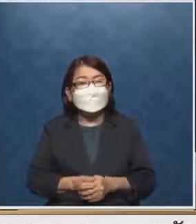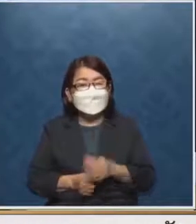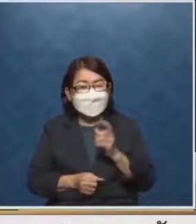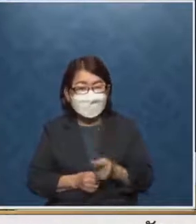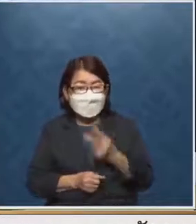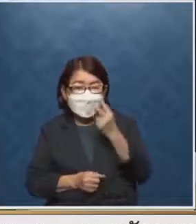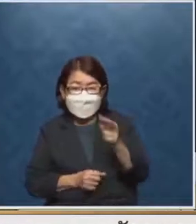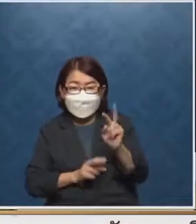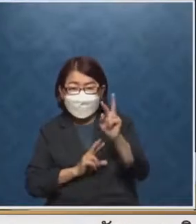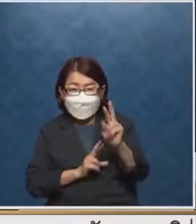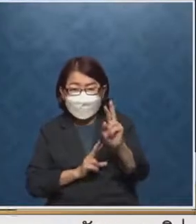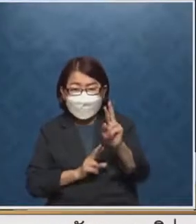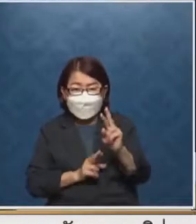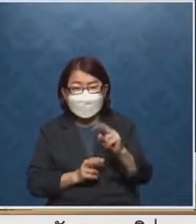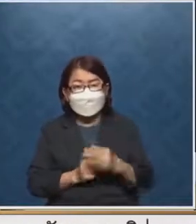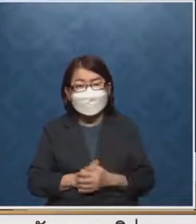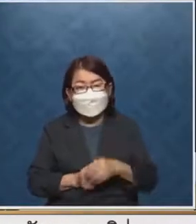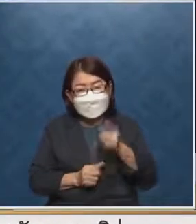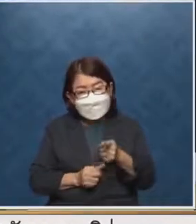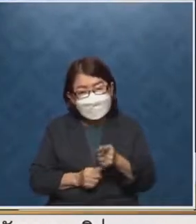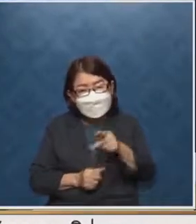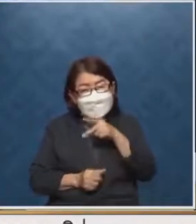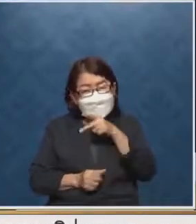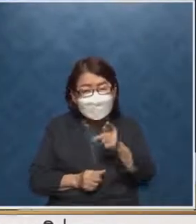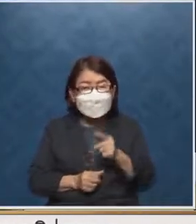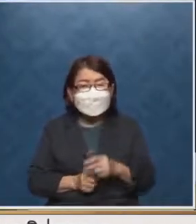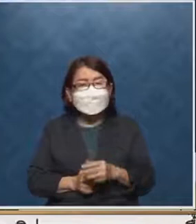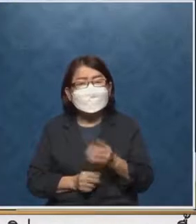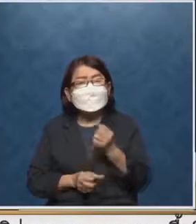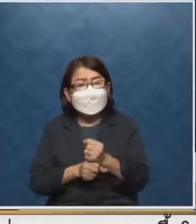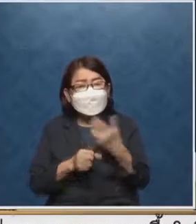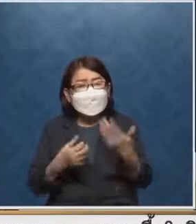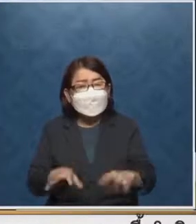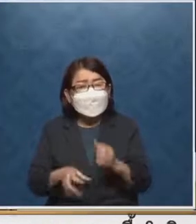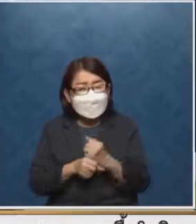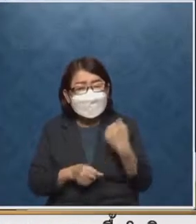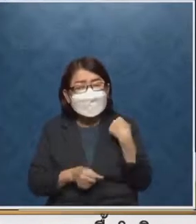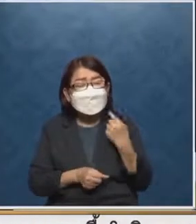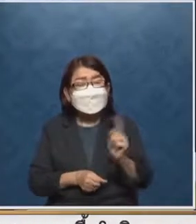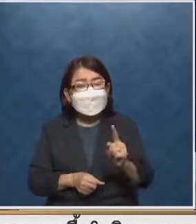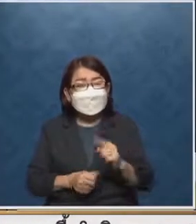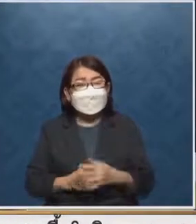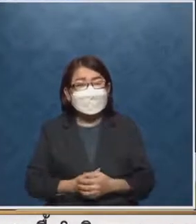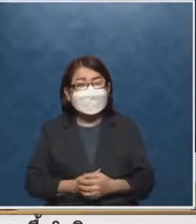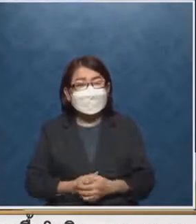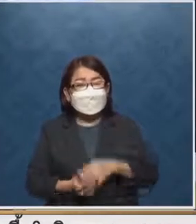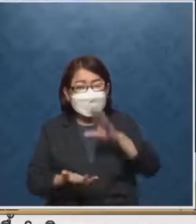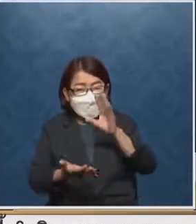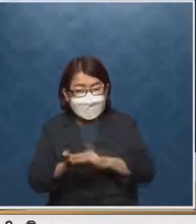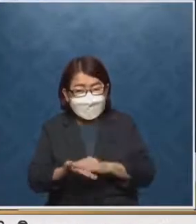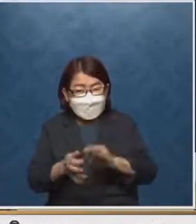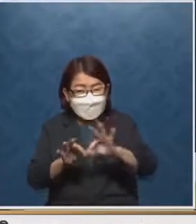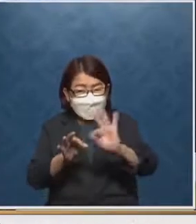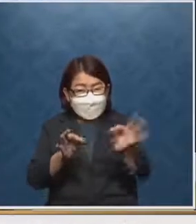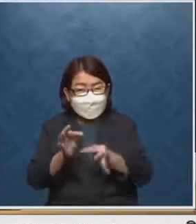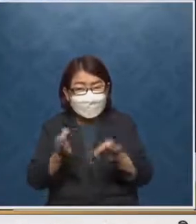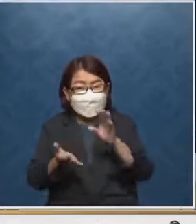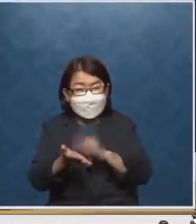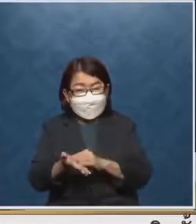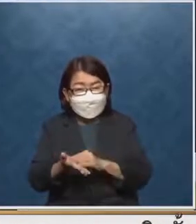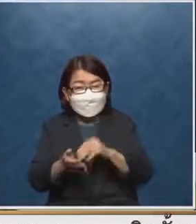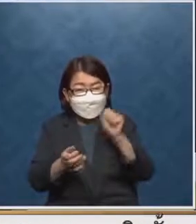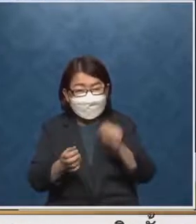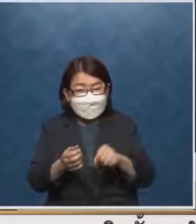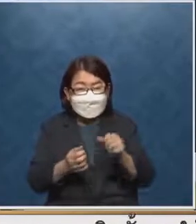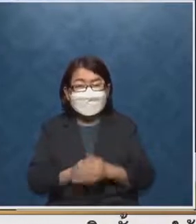สื่อต้องประเด็นนี้ท่านทำอะไรบ้างแม้ท่านจะเขียนในรายละเอียดยาวพอสมควรว่